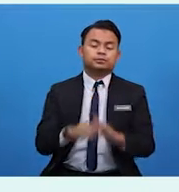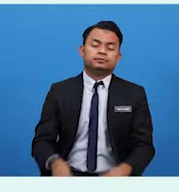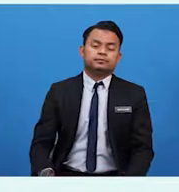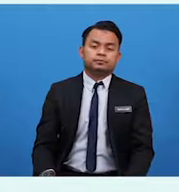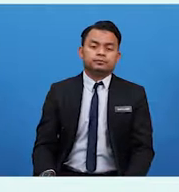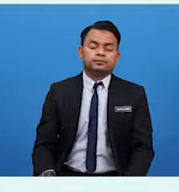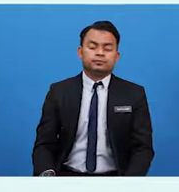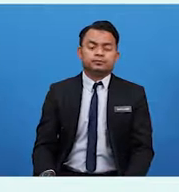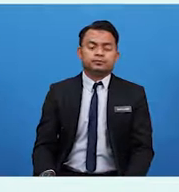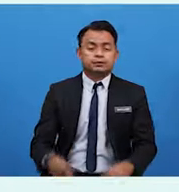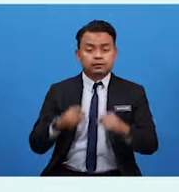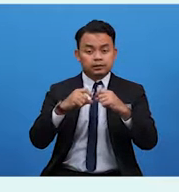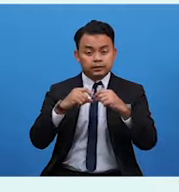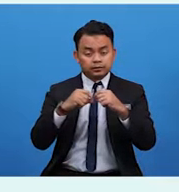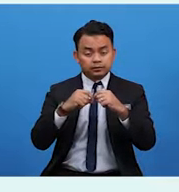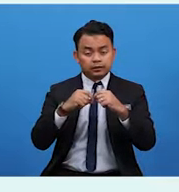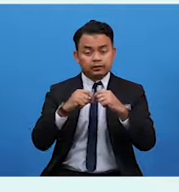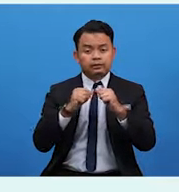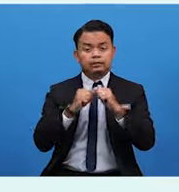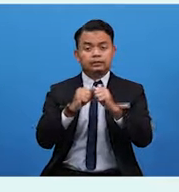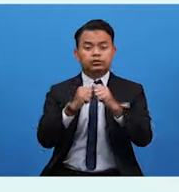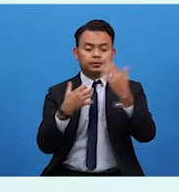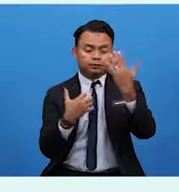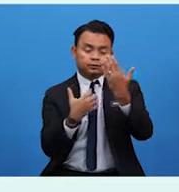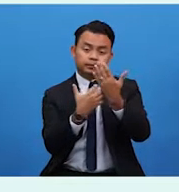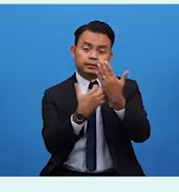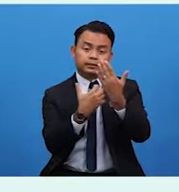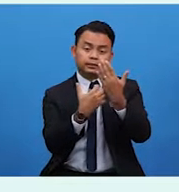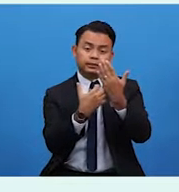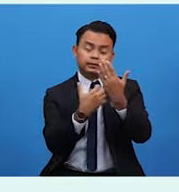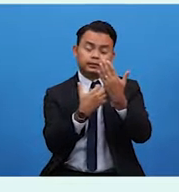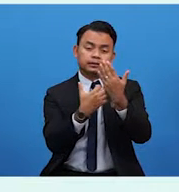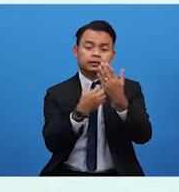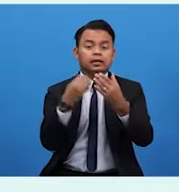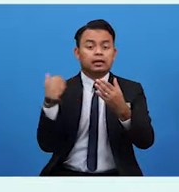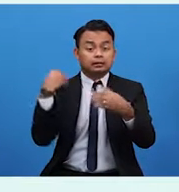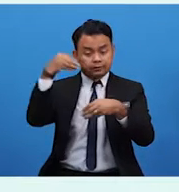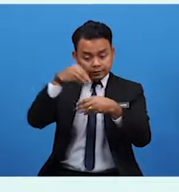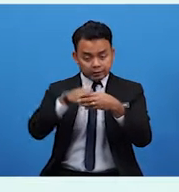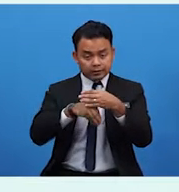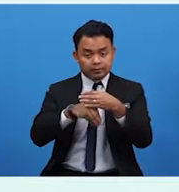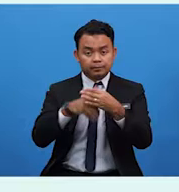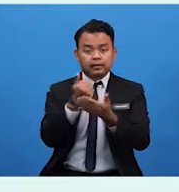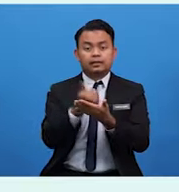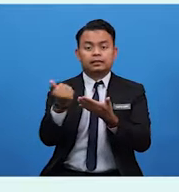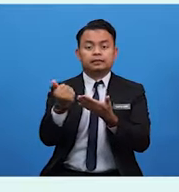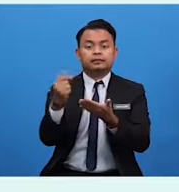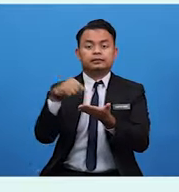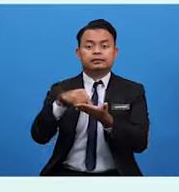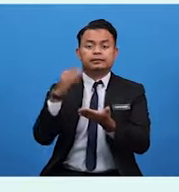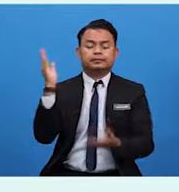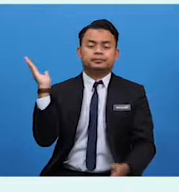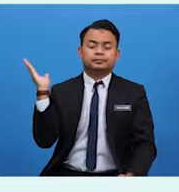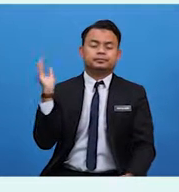mana tenaga elektrik dibekalkan melalui bateri yang terdapat di dalam penyedut hampa gas tersebut.